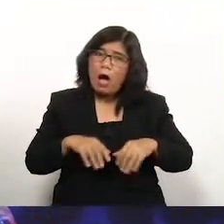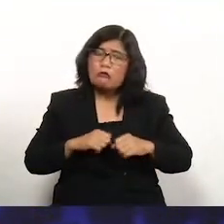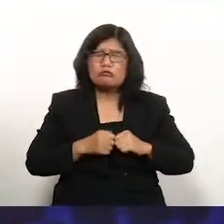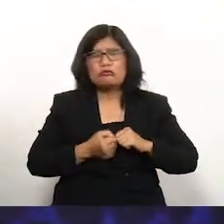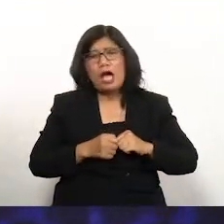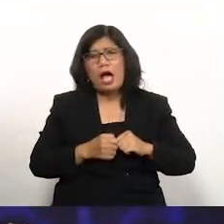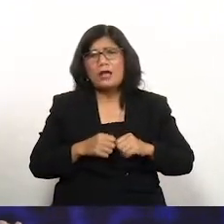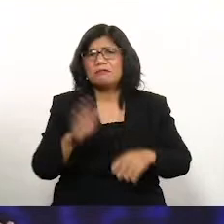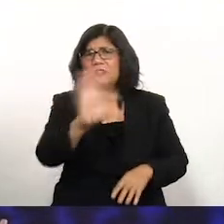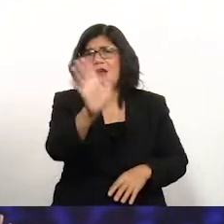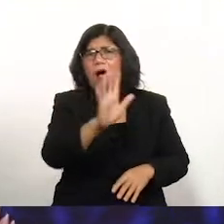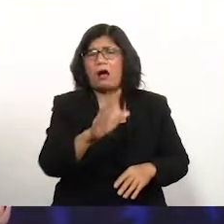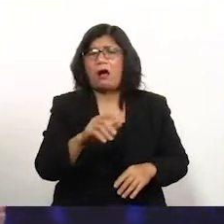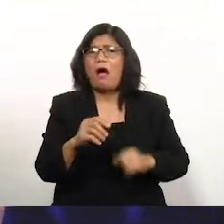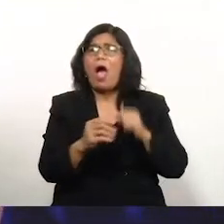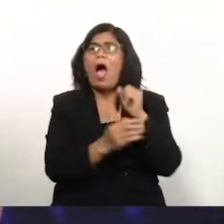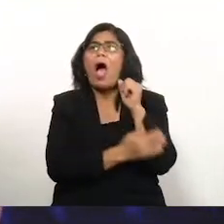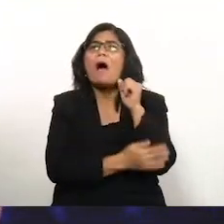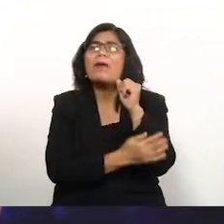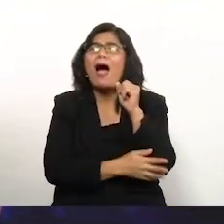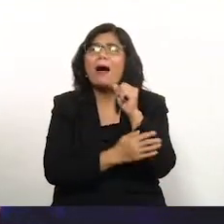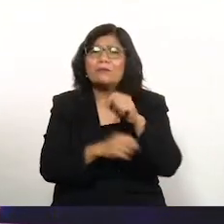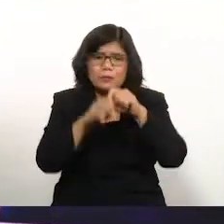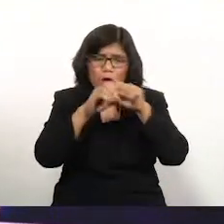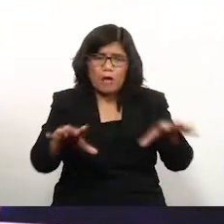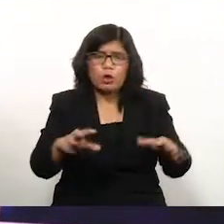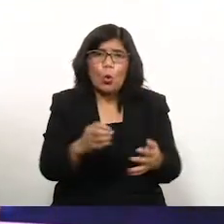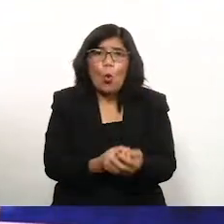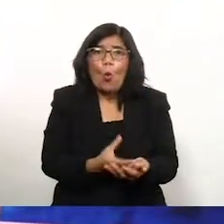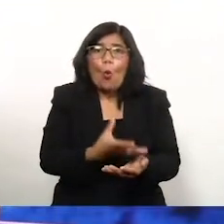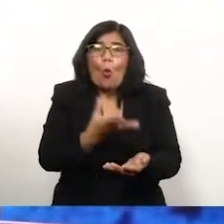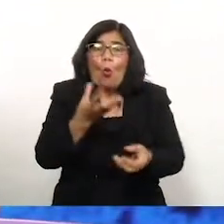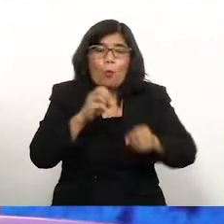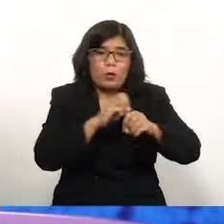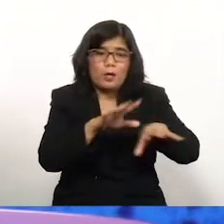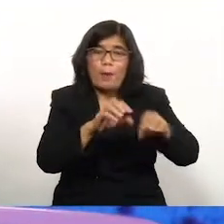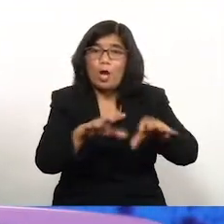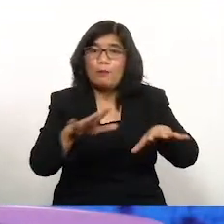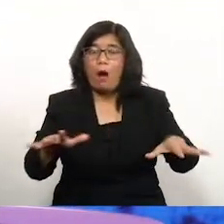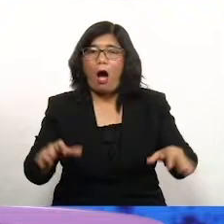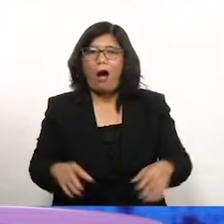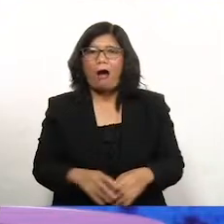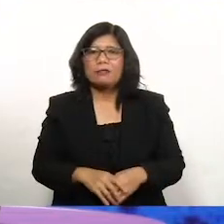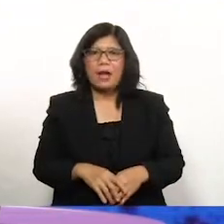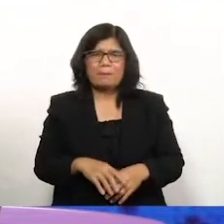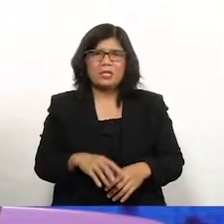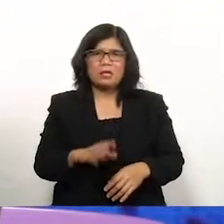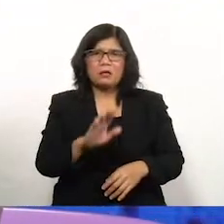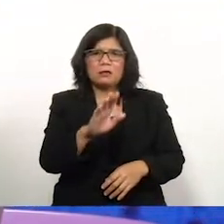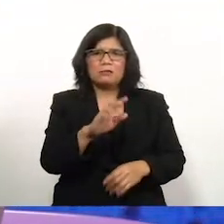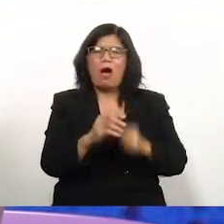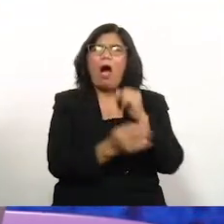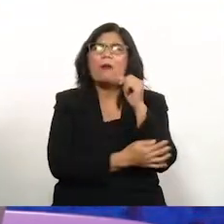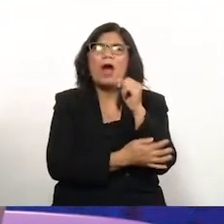Hai Abraham diberkati Hai kekayaan yang begitu berlimpah Hai kbc tidak jadi